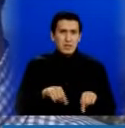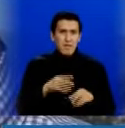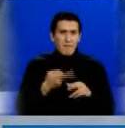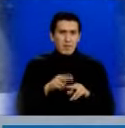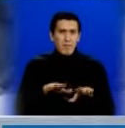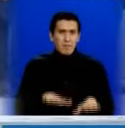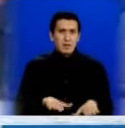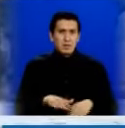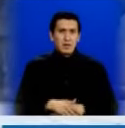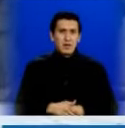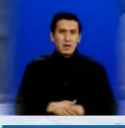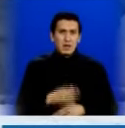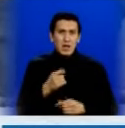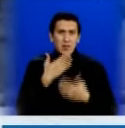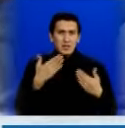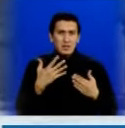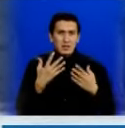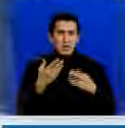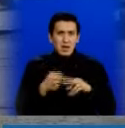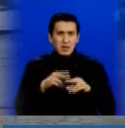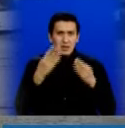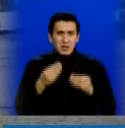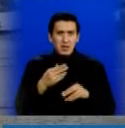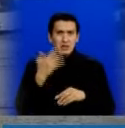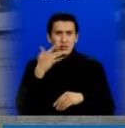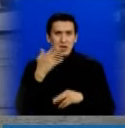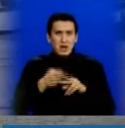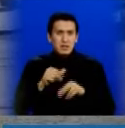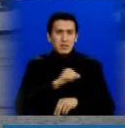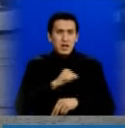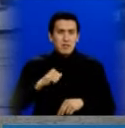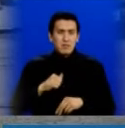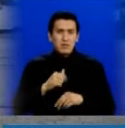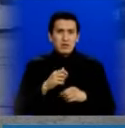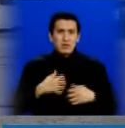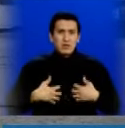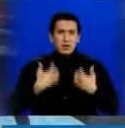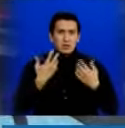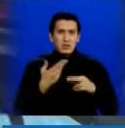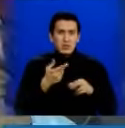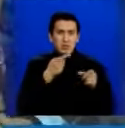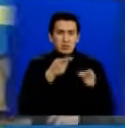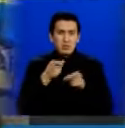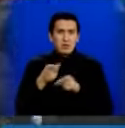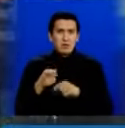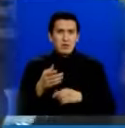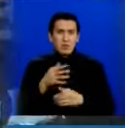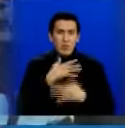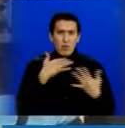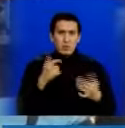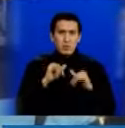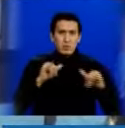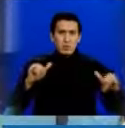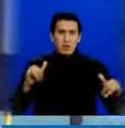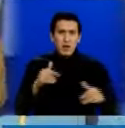месте. За последние 3 года в США случившееся признано самым кровавым инцидентом с применением огнестрельного оружия.